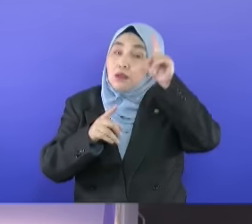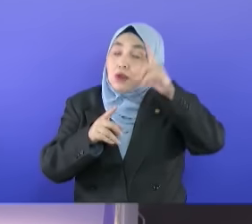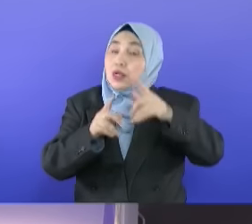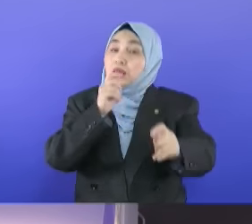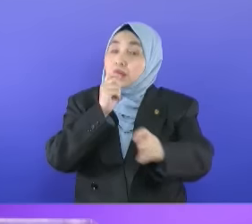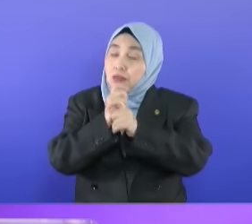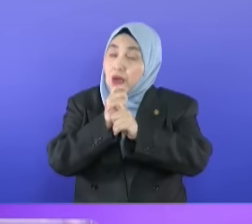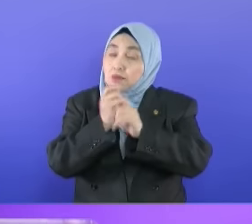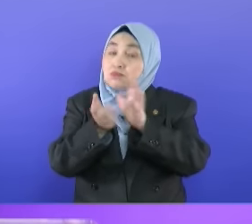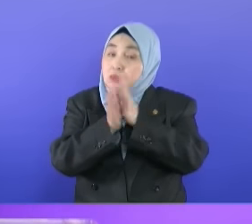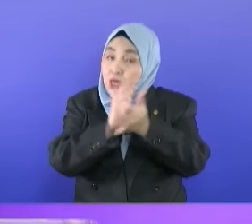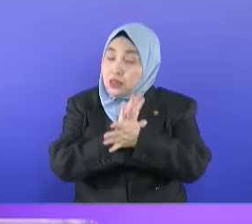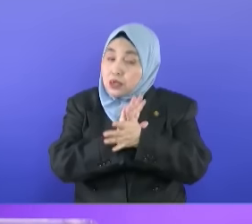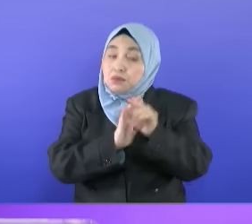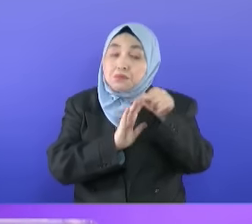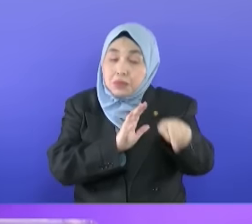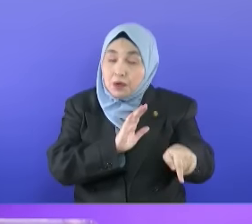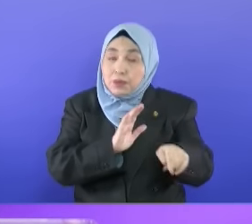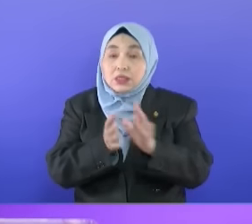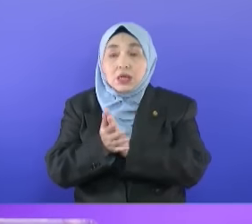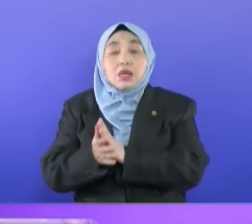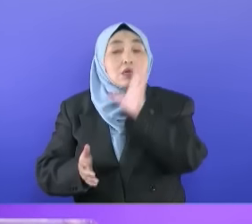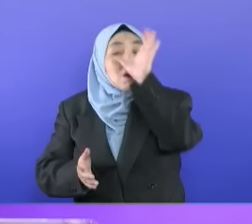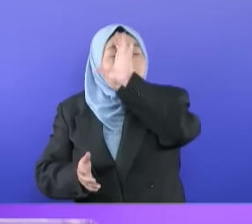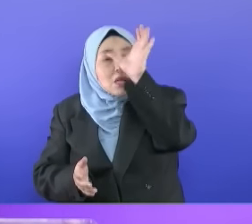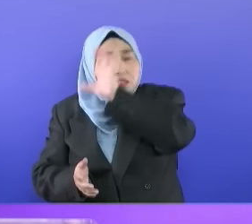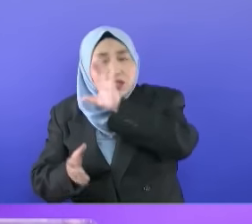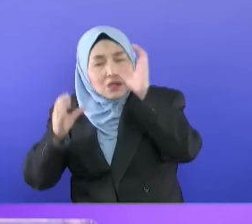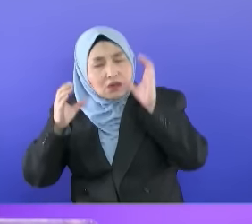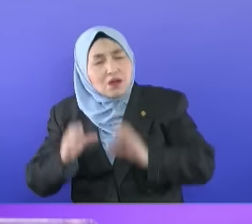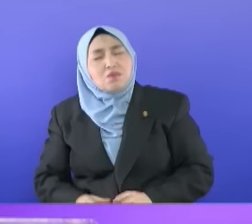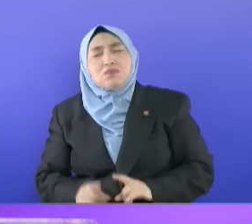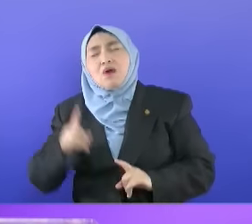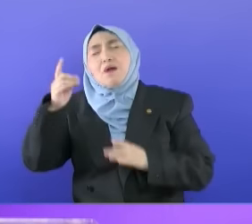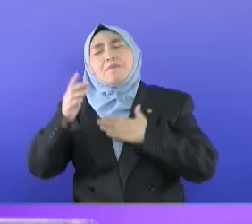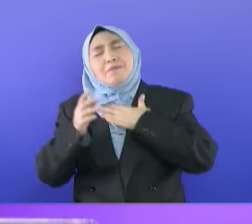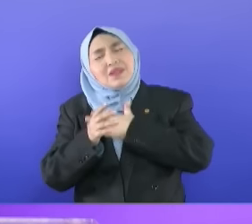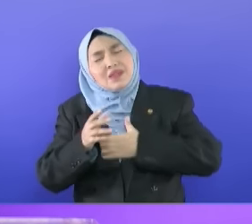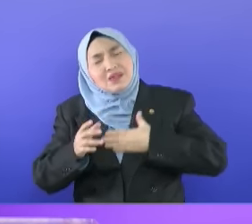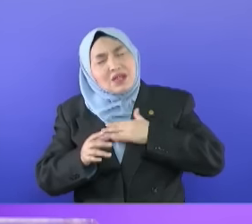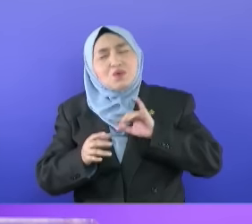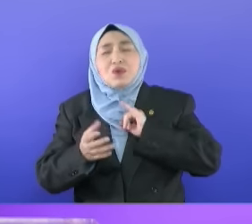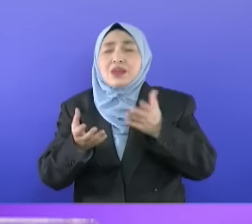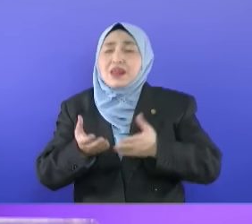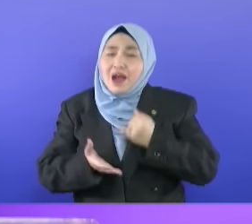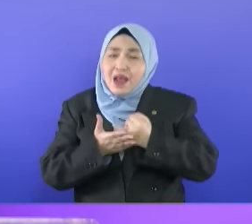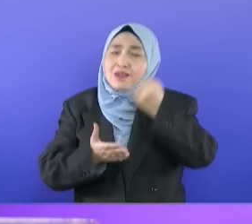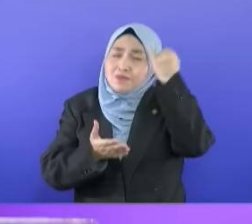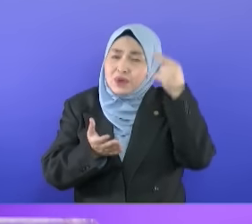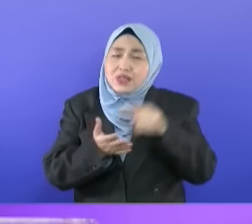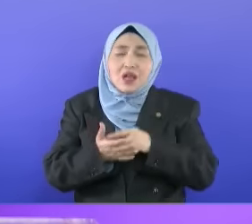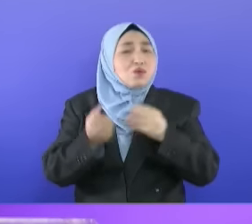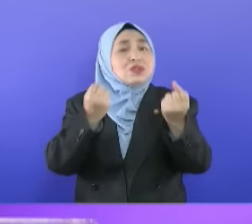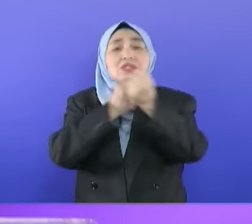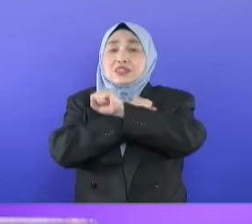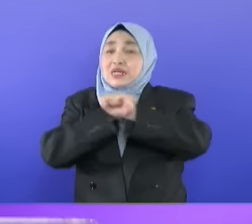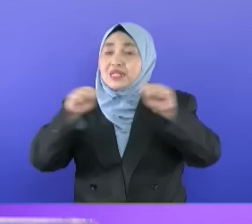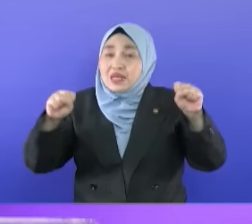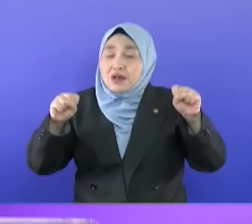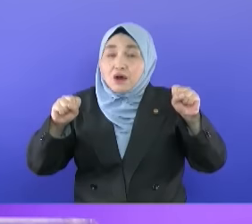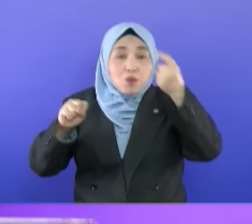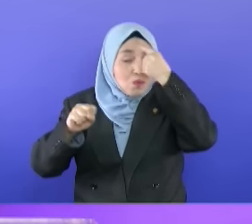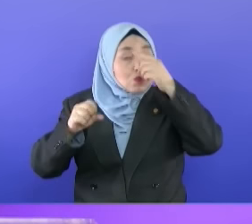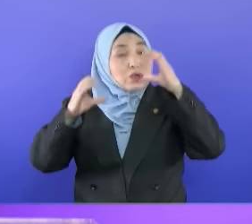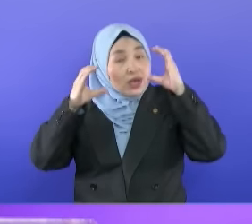Kun Fayakun maka dia mencari keyakinan Ya Allah tolong ya Allah ini aku sedih untuk